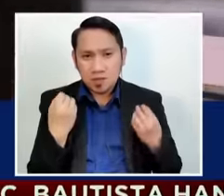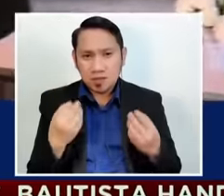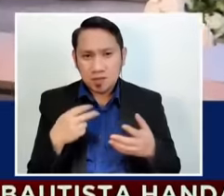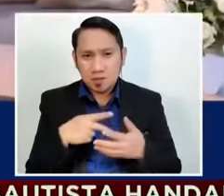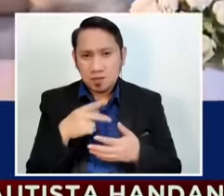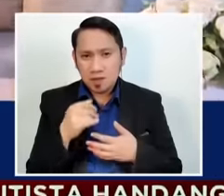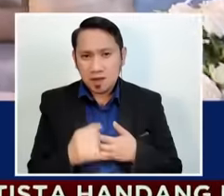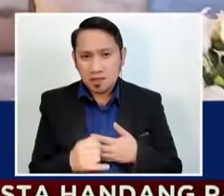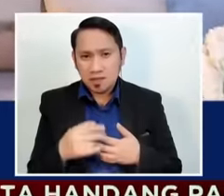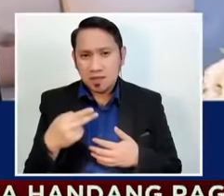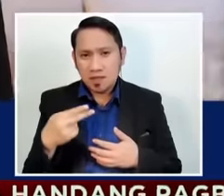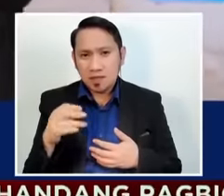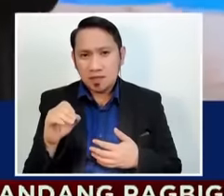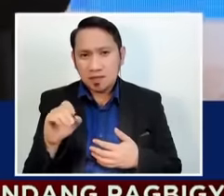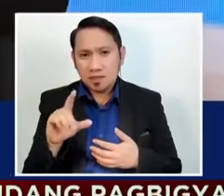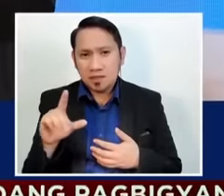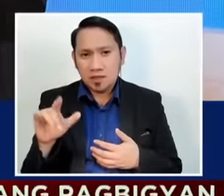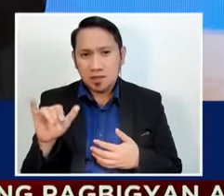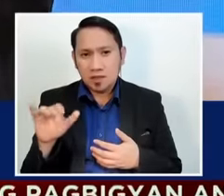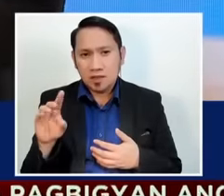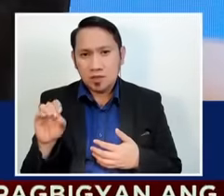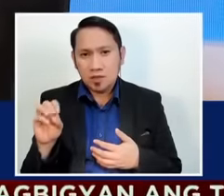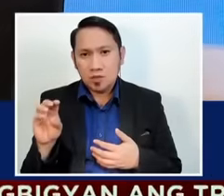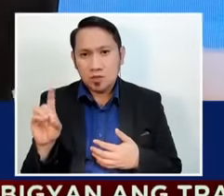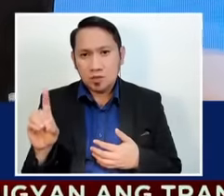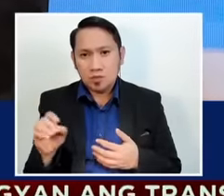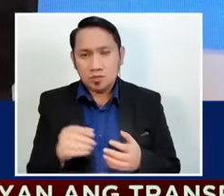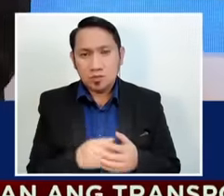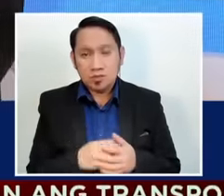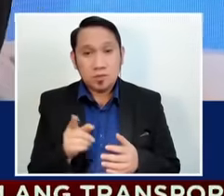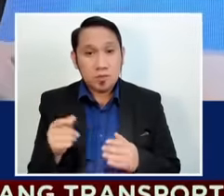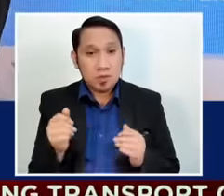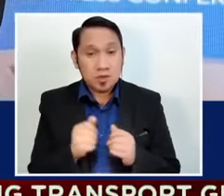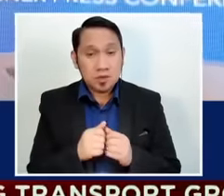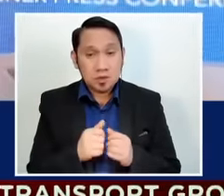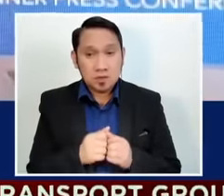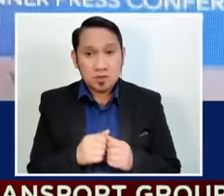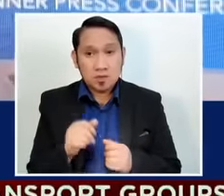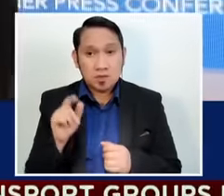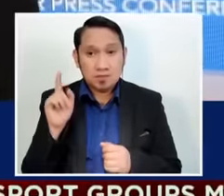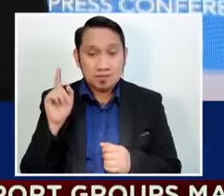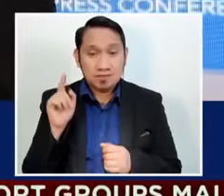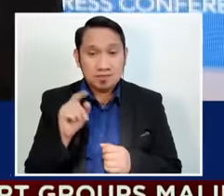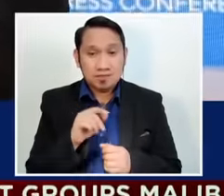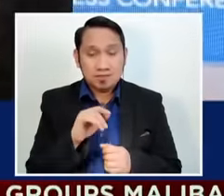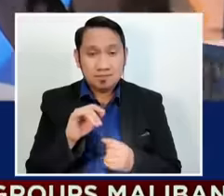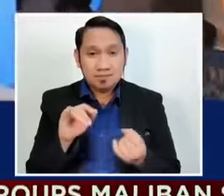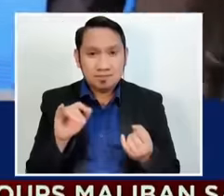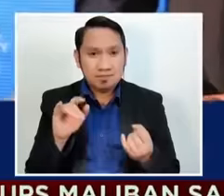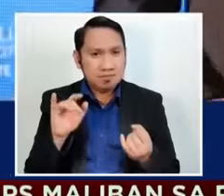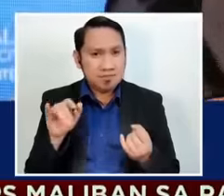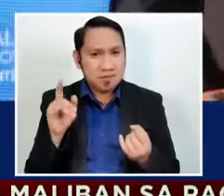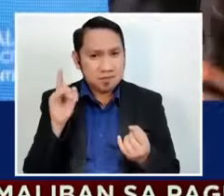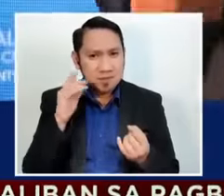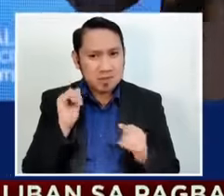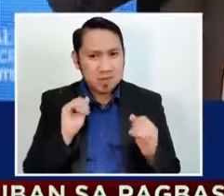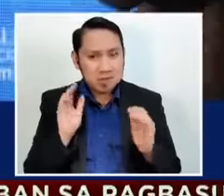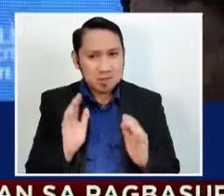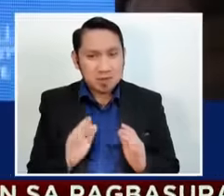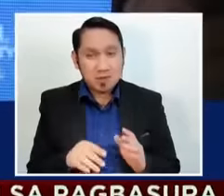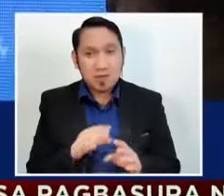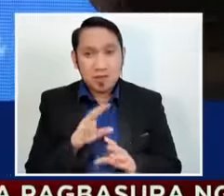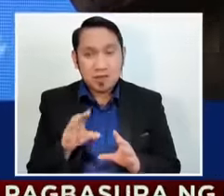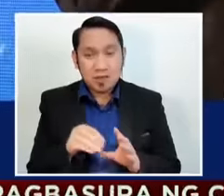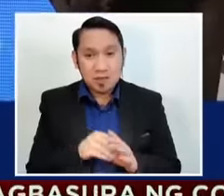Hollywood. Kabilang dito ang Between the Temples, kung saan kasama niya sina Jason Schwartzman at Carol Kanes. Kasali rin si Dolly